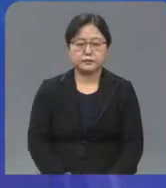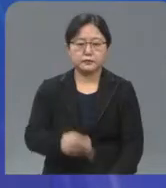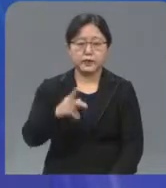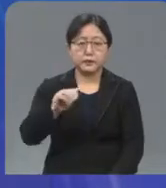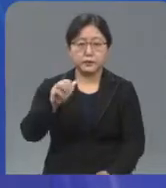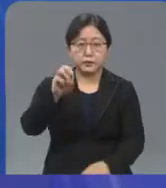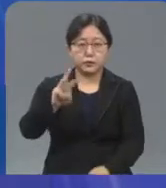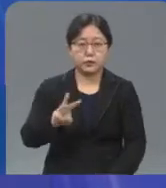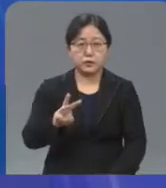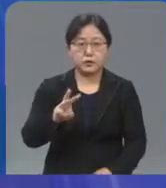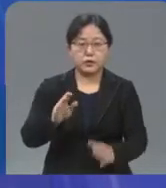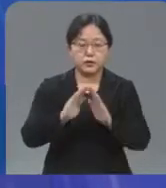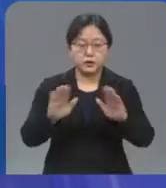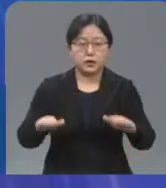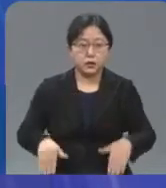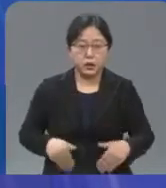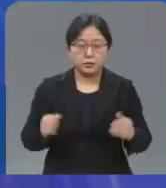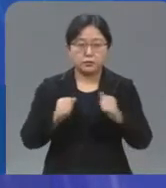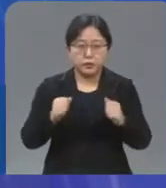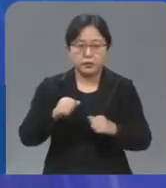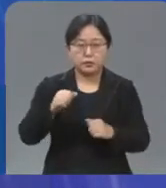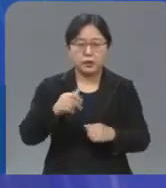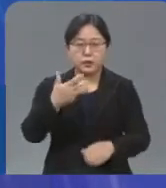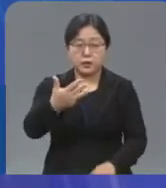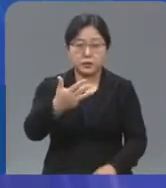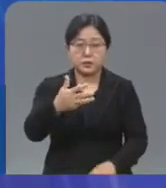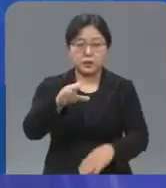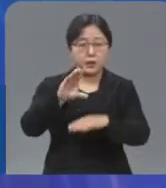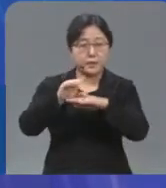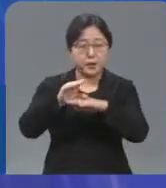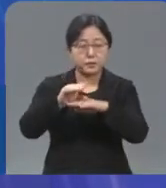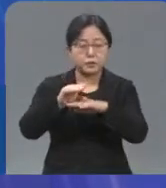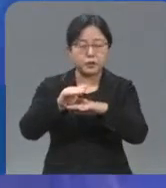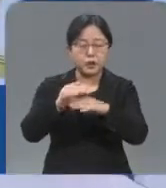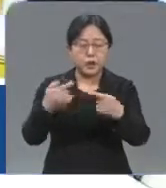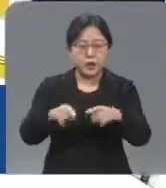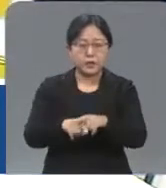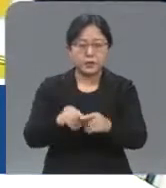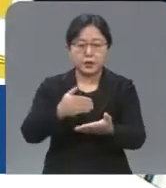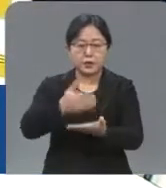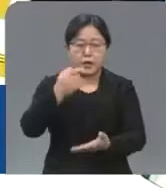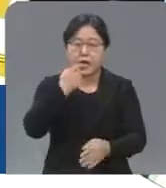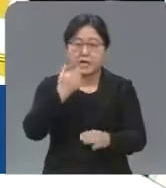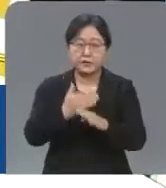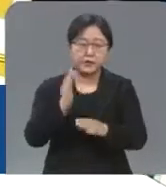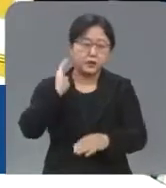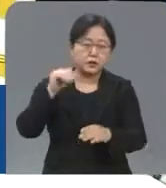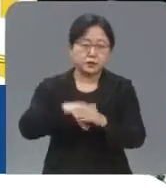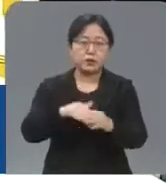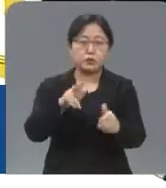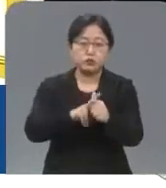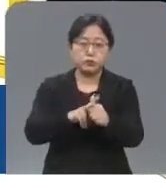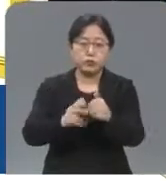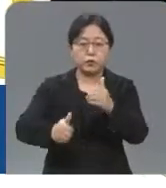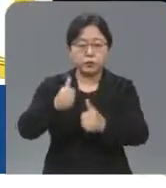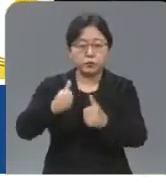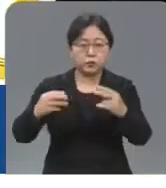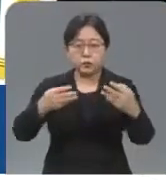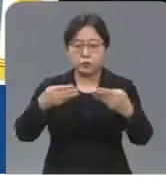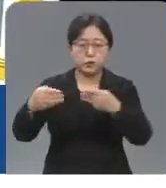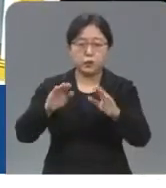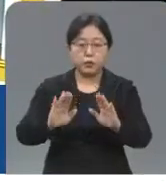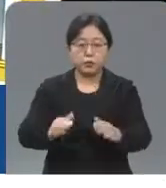KBS 광주 등 전남북 광주 8개 지상파 방송사가 공동 주최하는 더불어민주당 대선 경선 후보자 토론회가